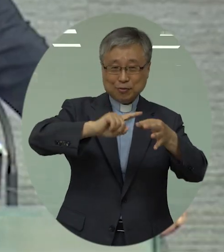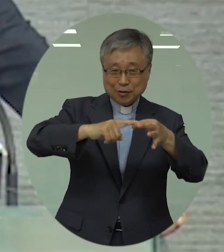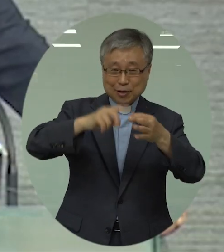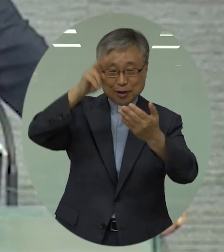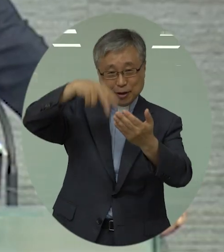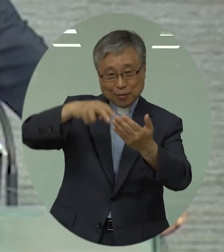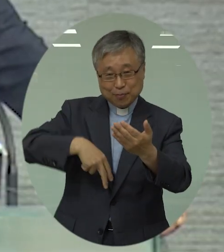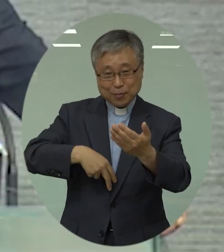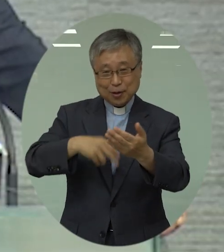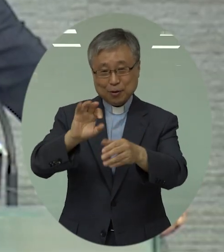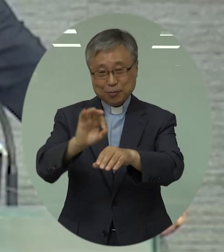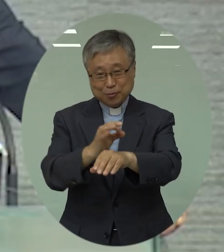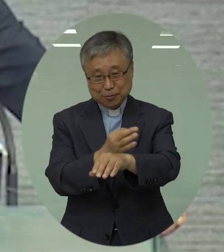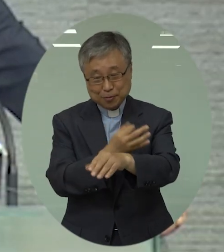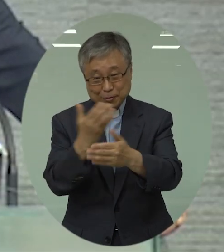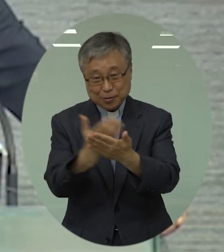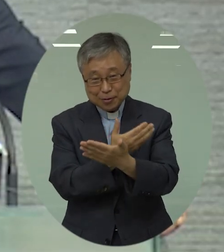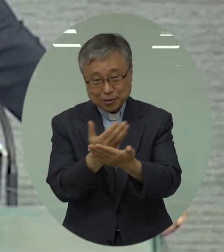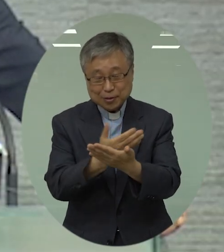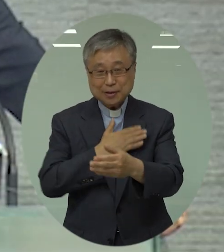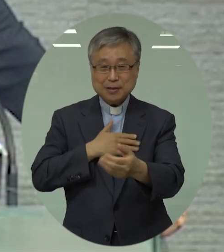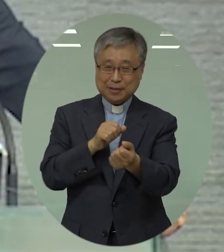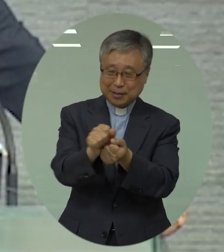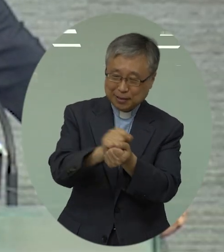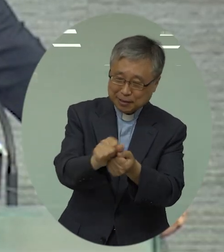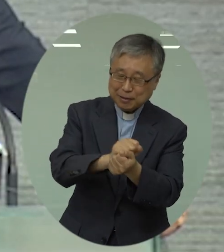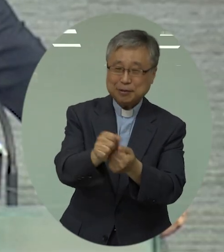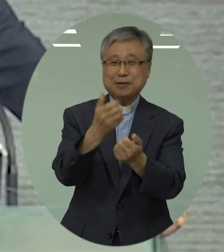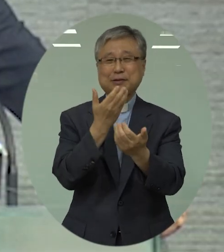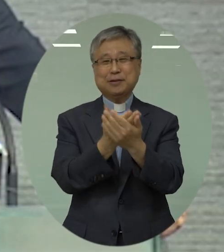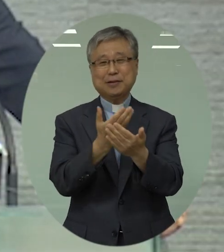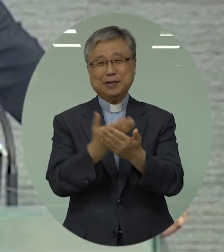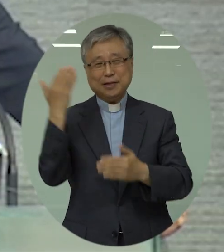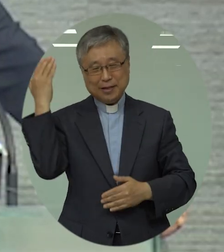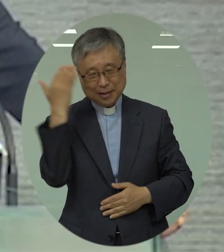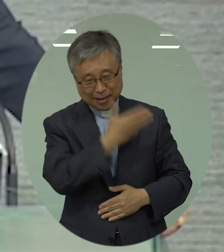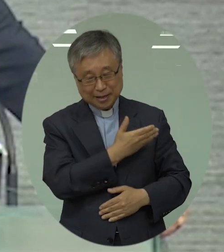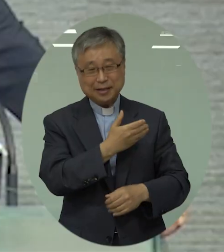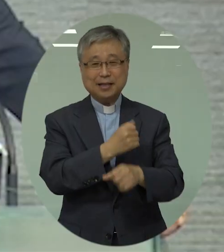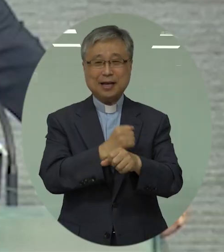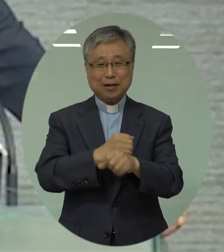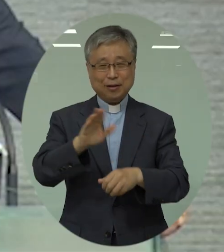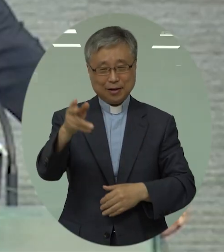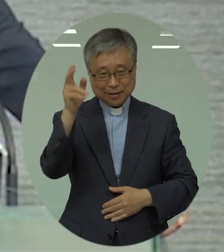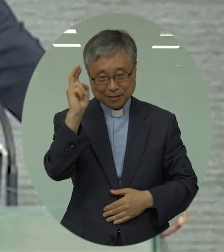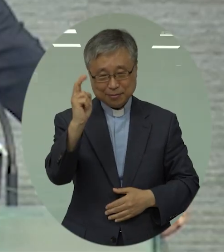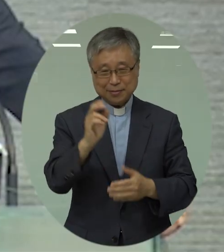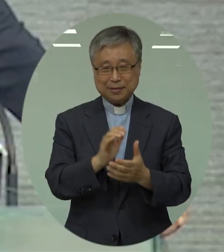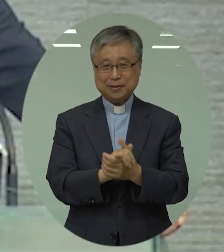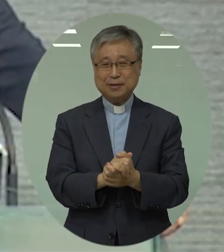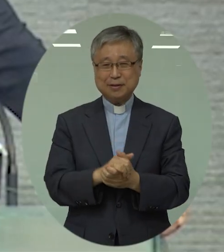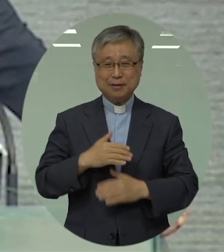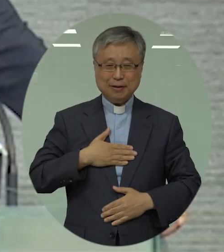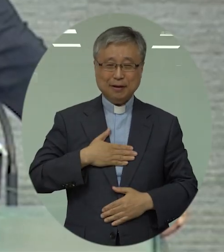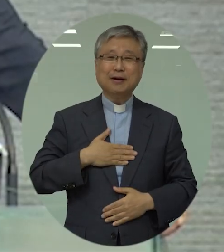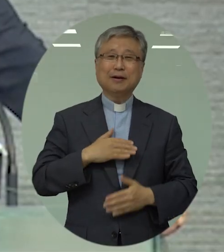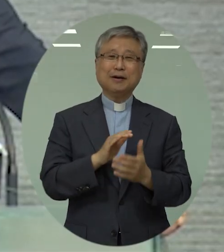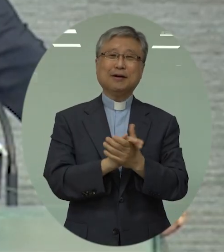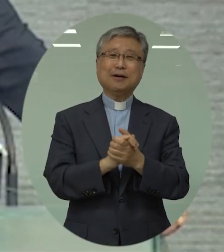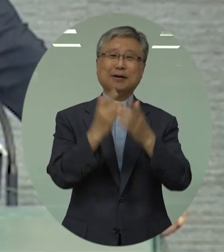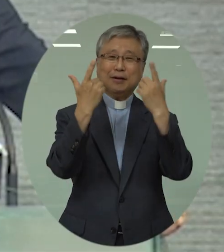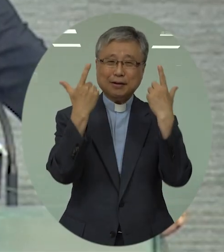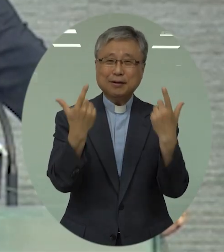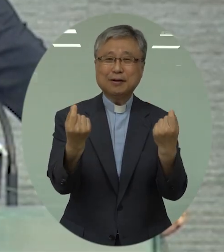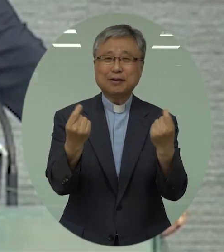읽어보면 우슬초로 저를 씻어 주십시오. 깨끗해질 것입니다. 근데 뭐